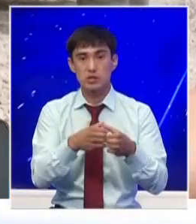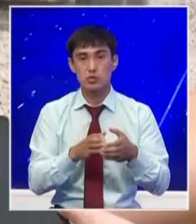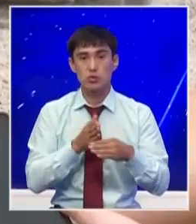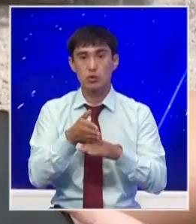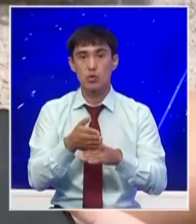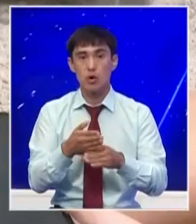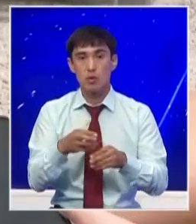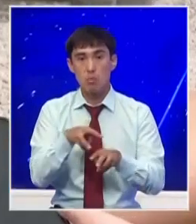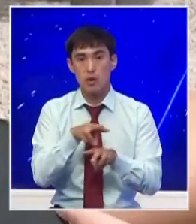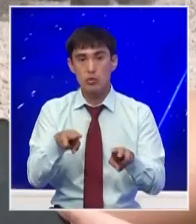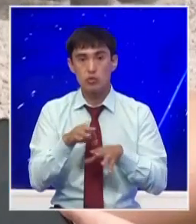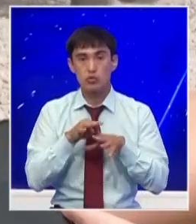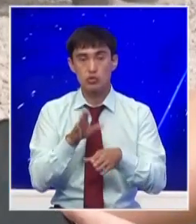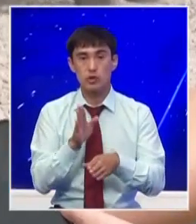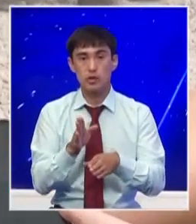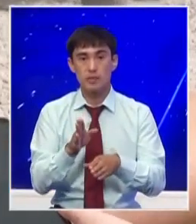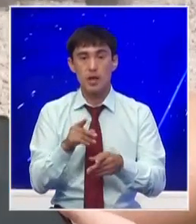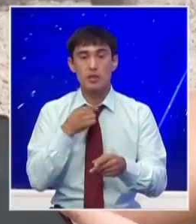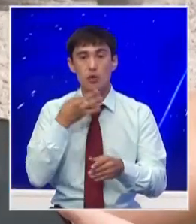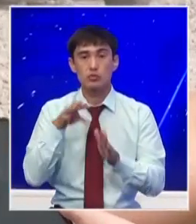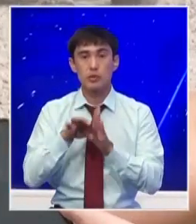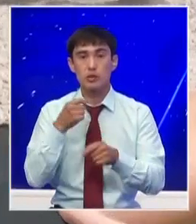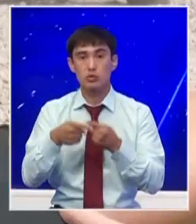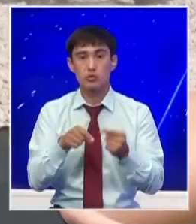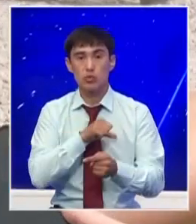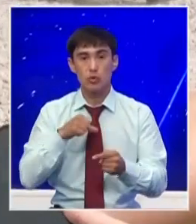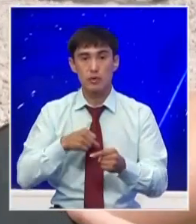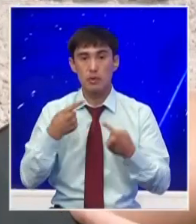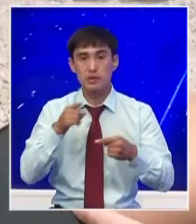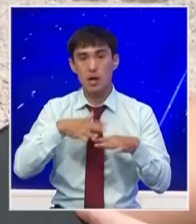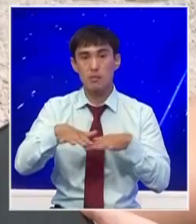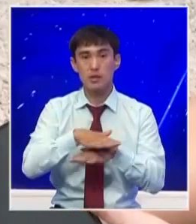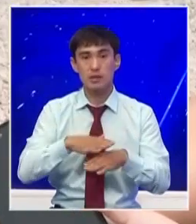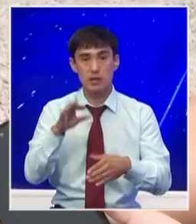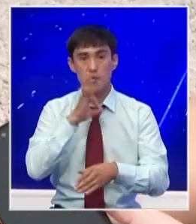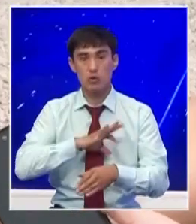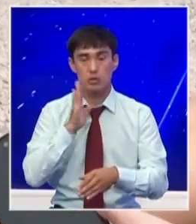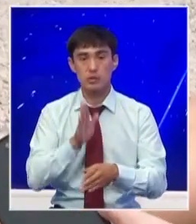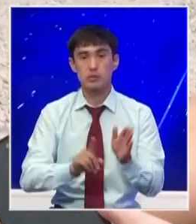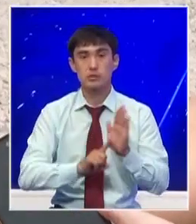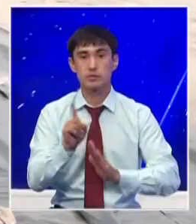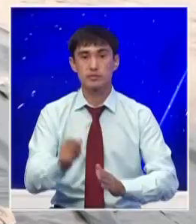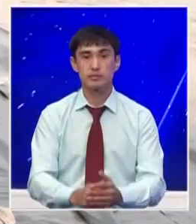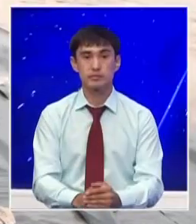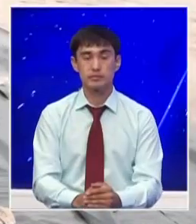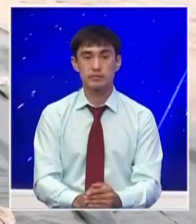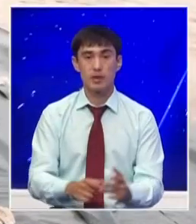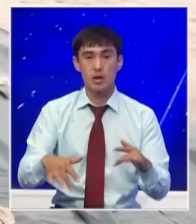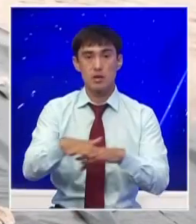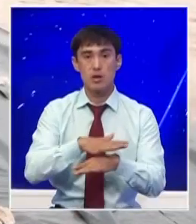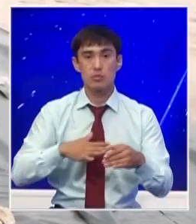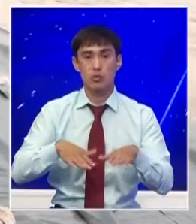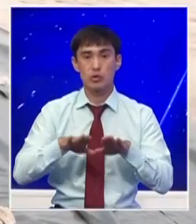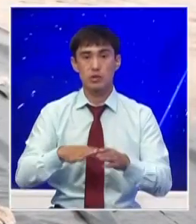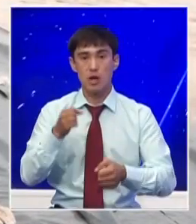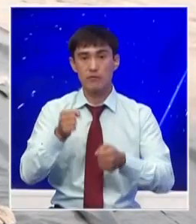Оған мониторинг жүргізілет. Дауыс берген соң, біз оны өзге аймақтарда қолдана бастаймыз. Ел аумағында